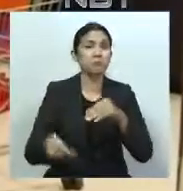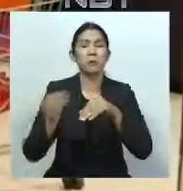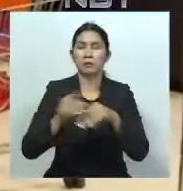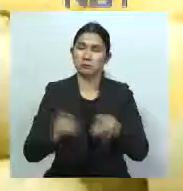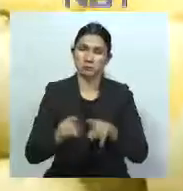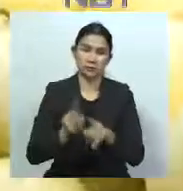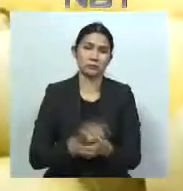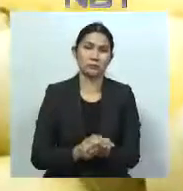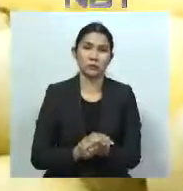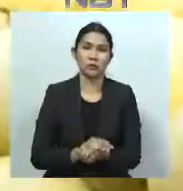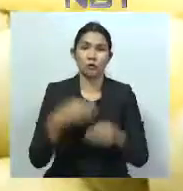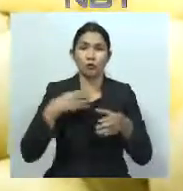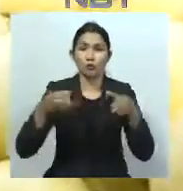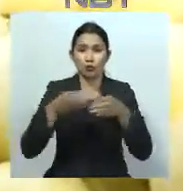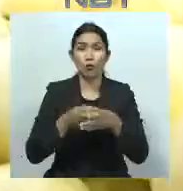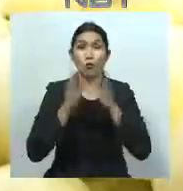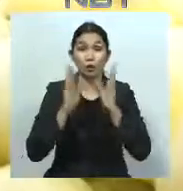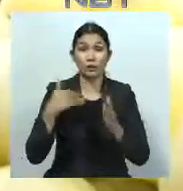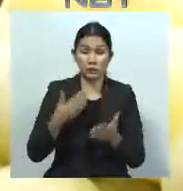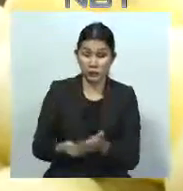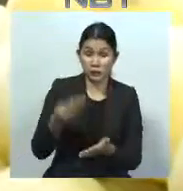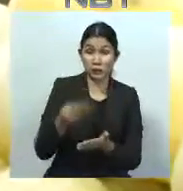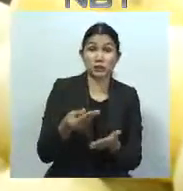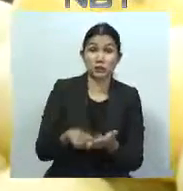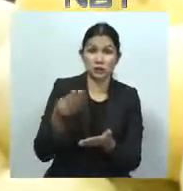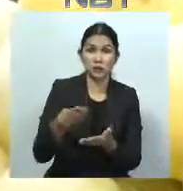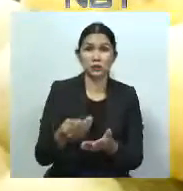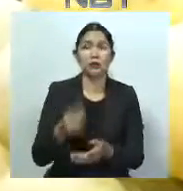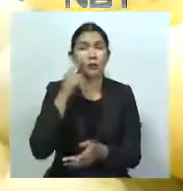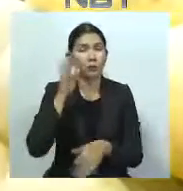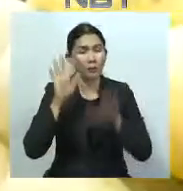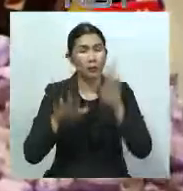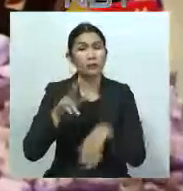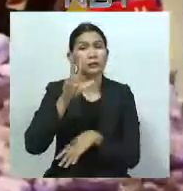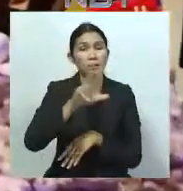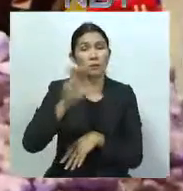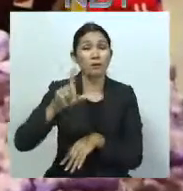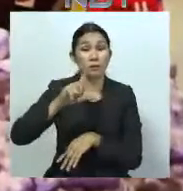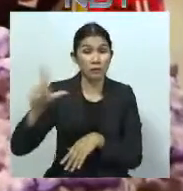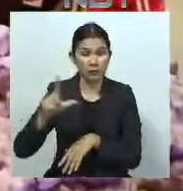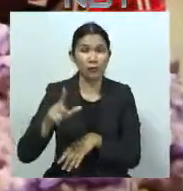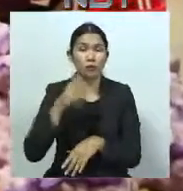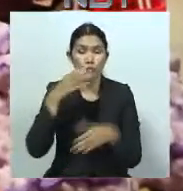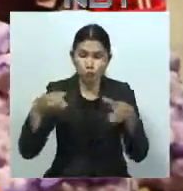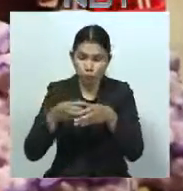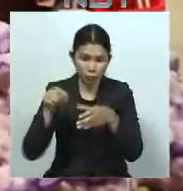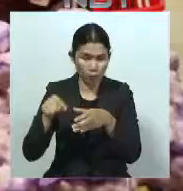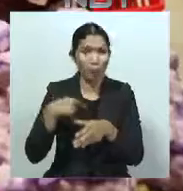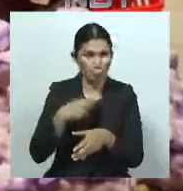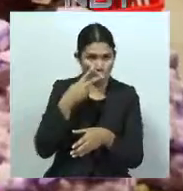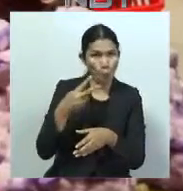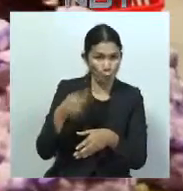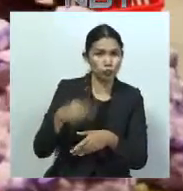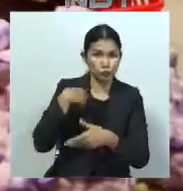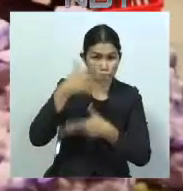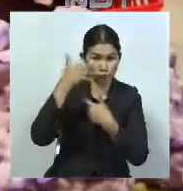วยซึ่งกลุ่มคนที่มีกำลังซื้อเหล่านี้มีประมาณ300ล้านคนเป็นกลุ่มเป้าหมายที่น่าสนใจอย่างยิ่